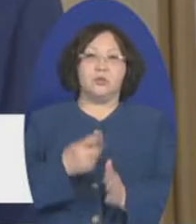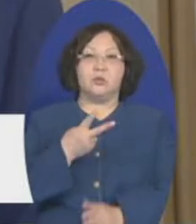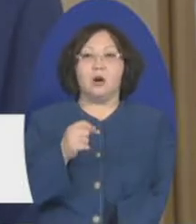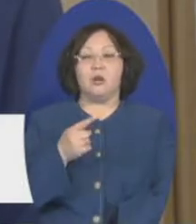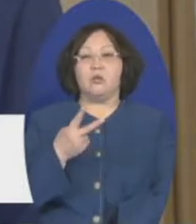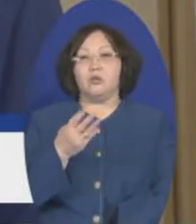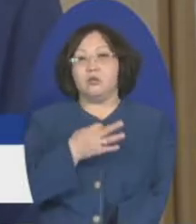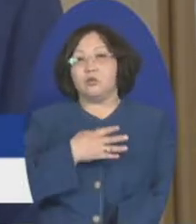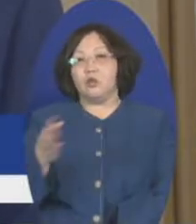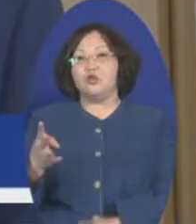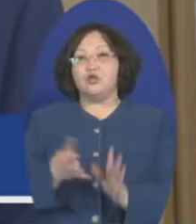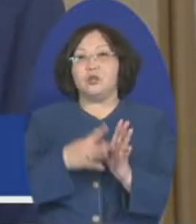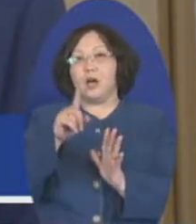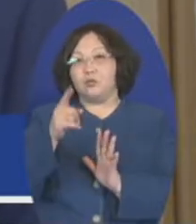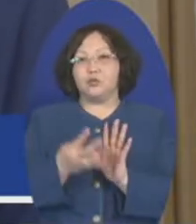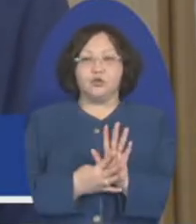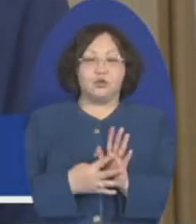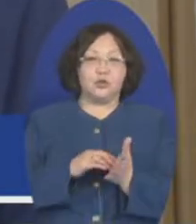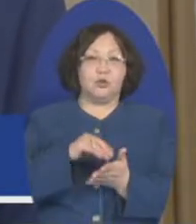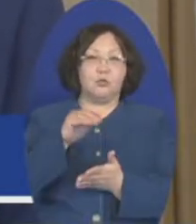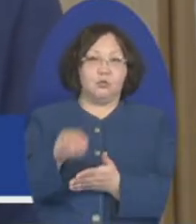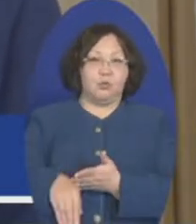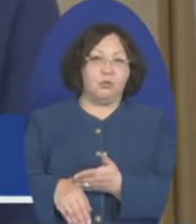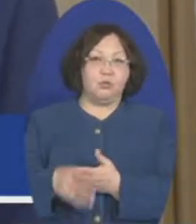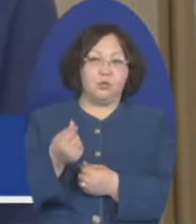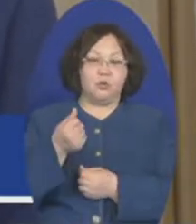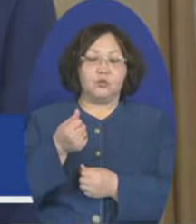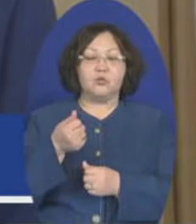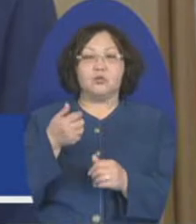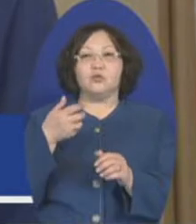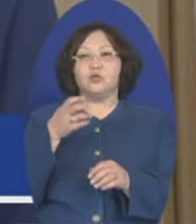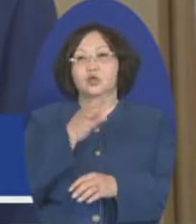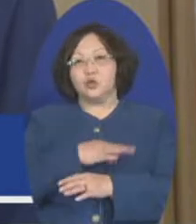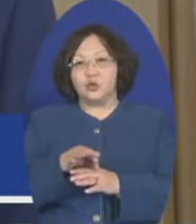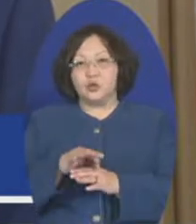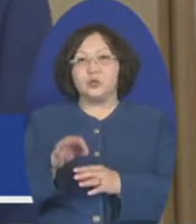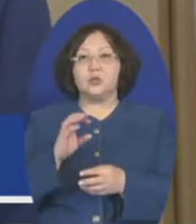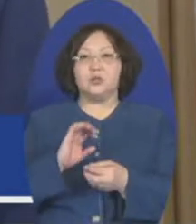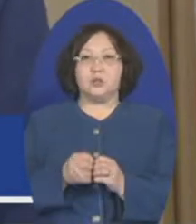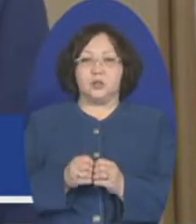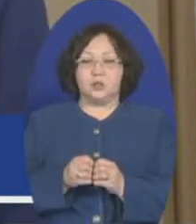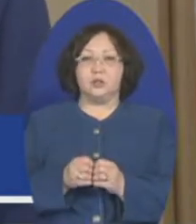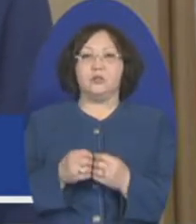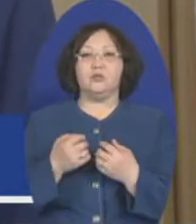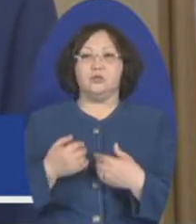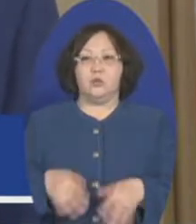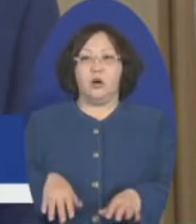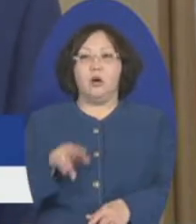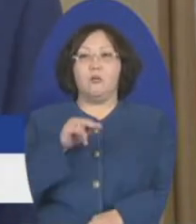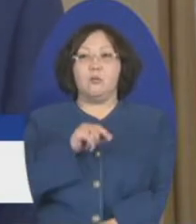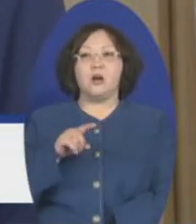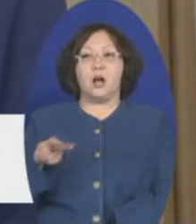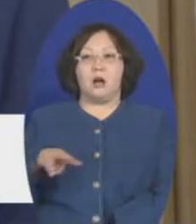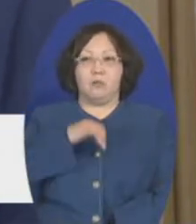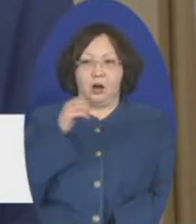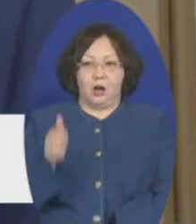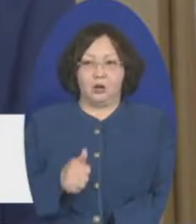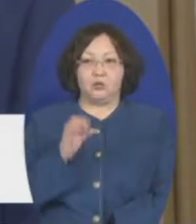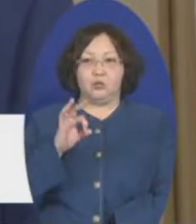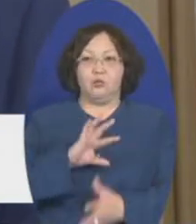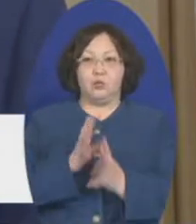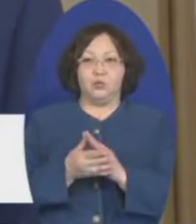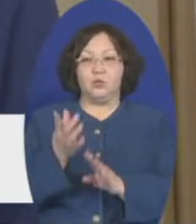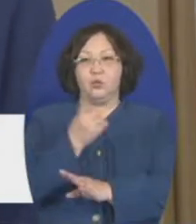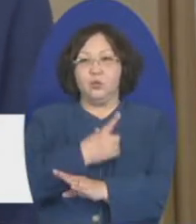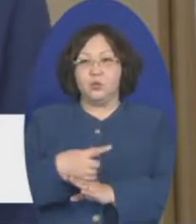бараг 919 тэрбум төгрөгийн төс одоо төсөл хөтөлбөр хэрэгжсэн байна. Програм хангамж. Тэгсэн мөртлөө үр дүнг нь үнэлж чадахгүй